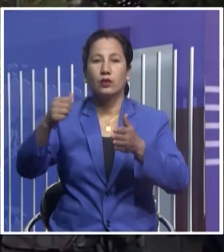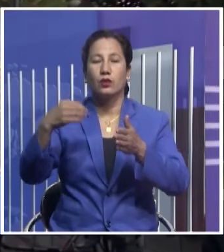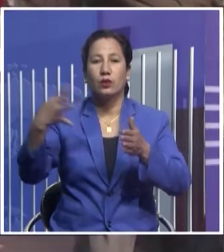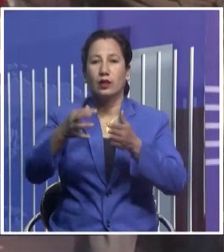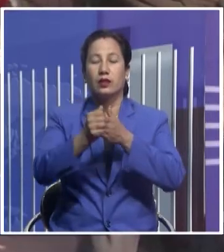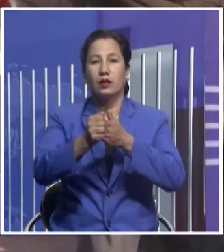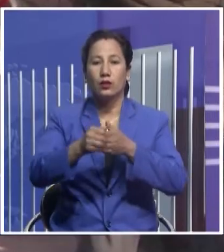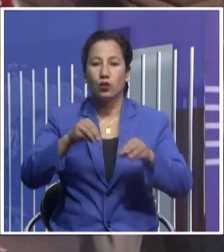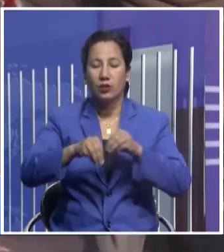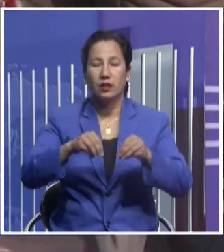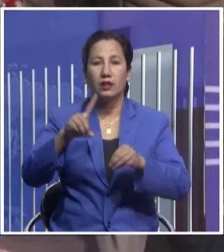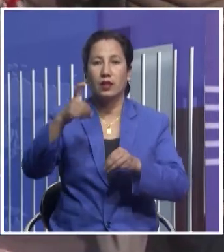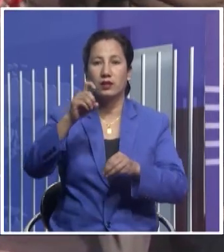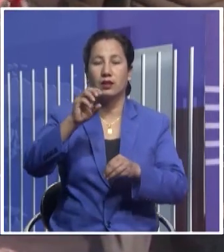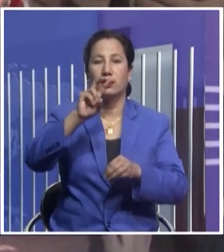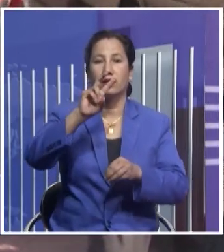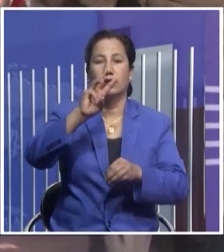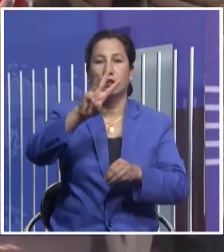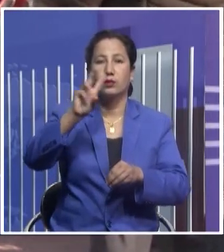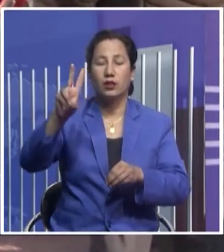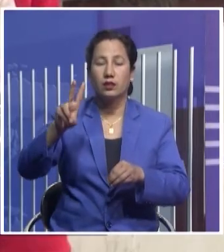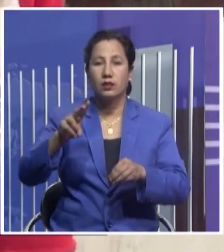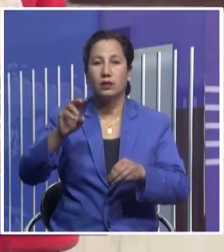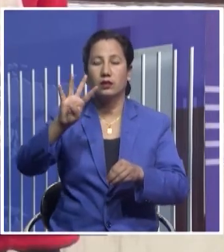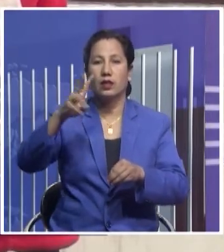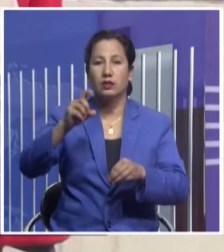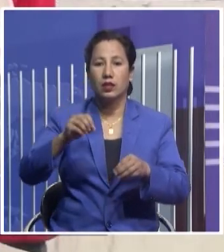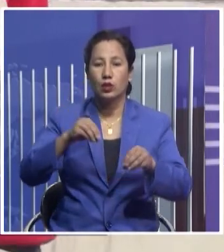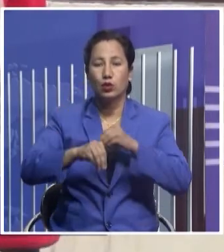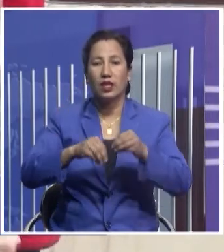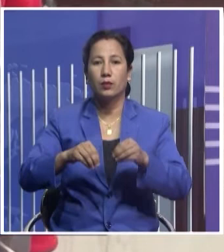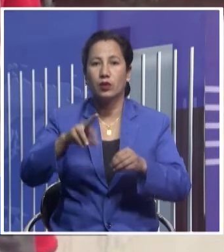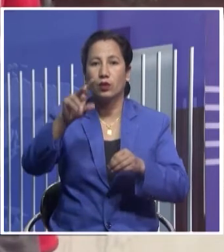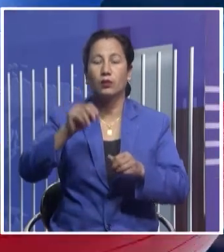मतदान। 132 पदका लागि 487 उम्मेद्वार चुनावी दौडमा।